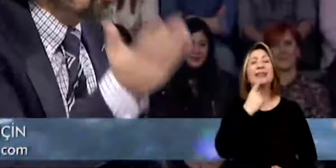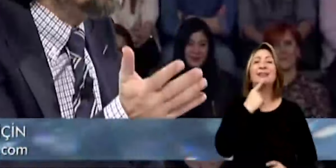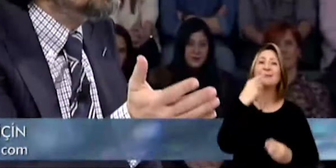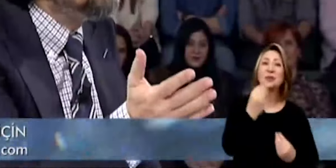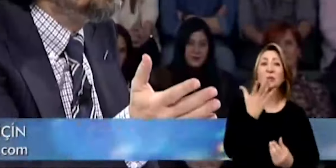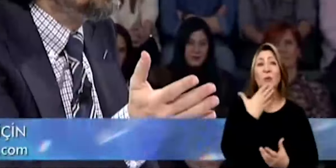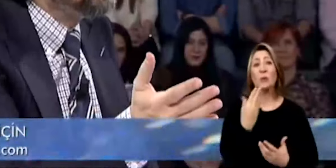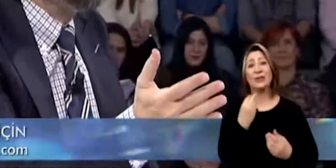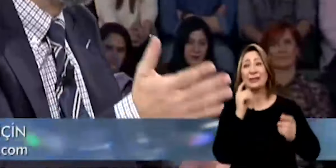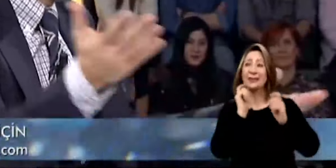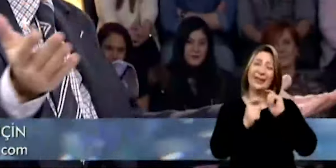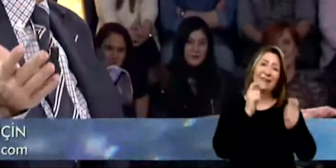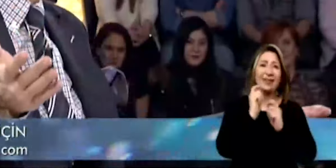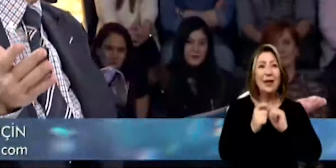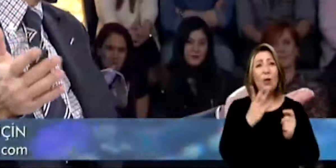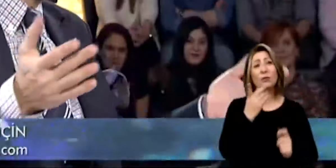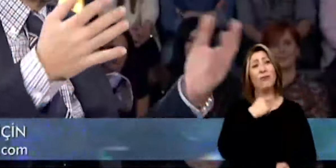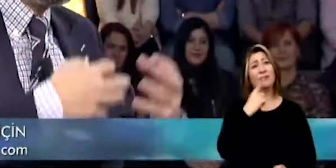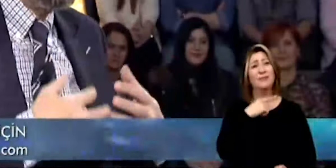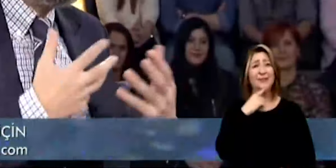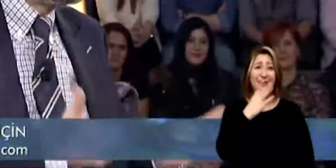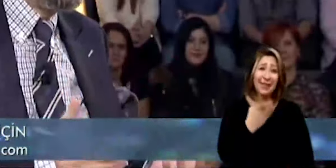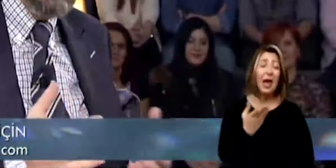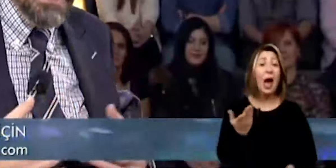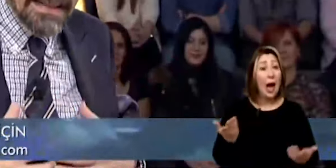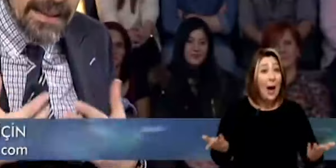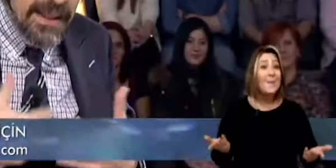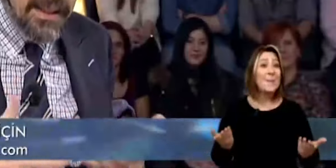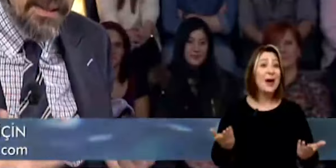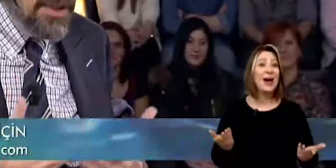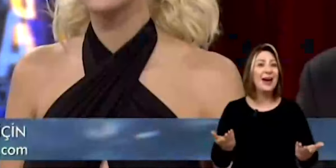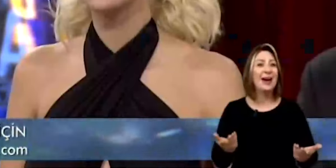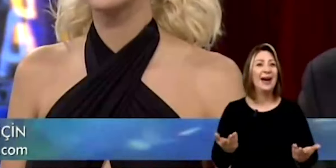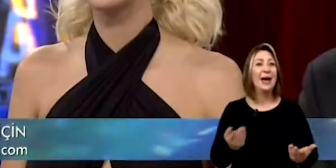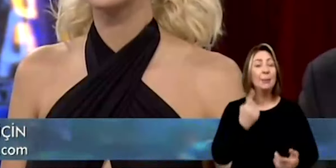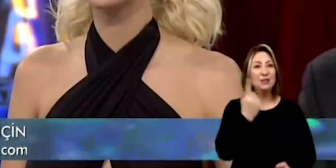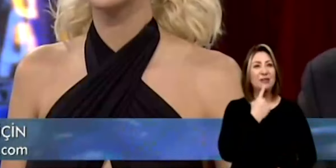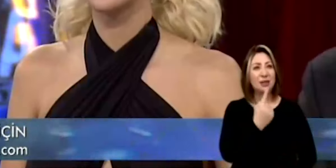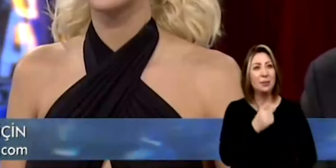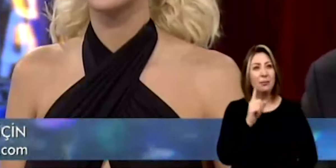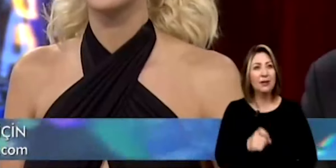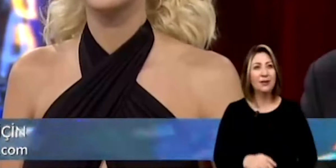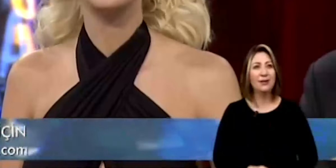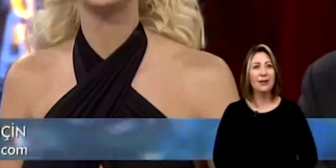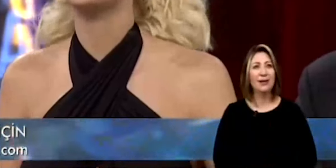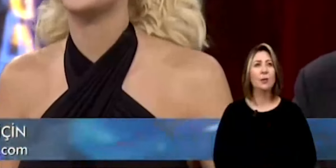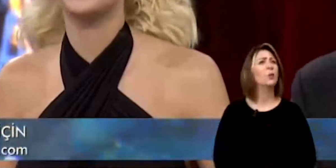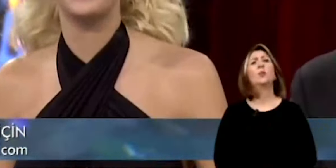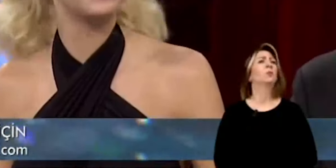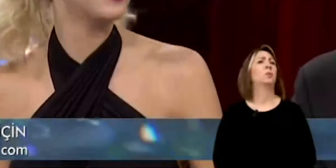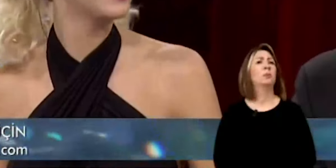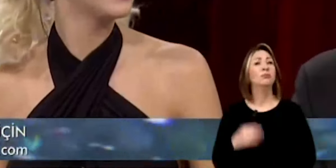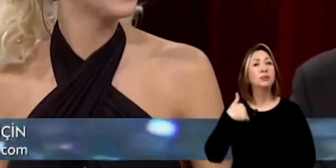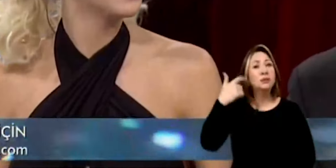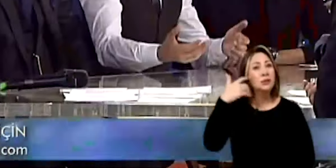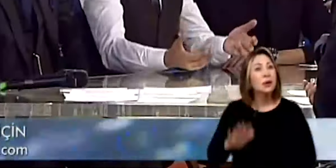olur. Herkes çok güzel davranır tabii. O kadar hoşsunuz ki. Çok ama yani bir şey dedi mi mesela? Hayır. Biz